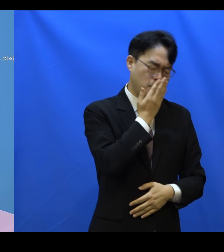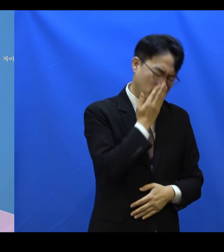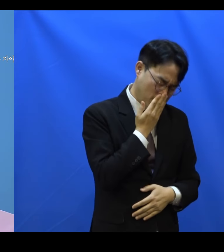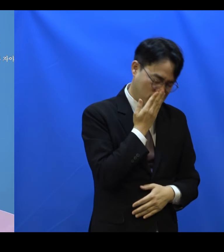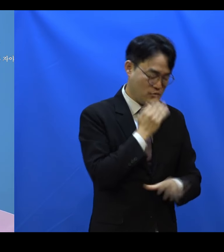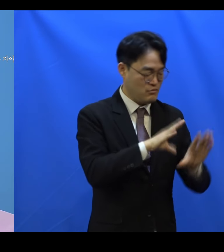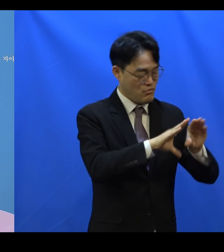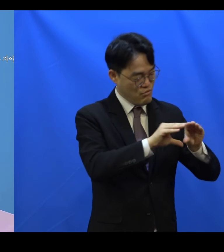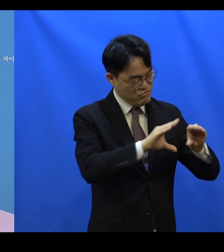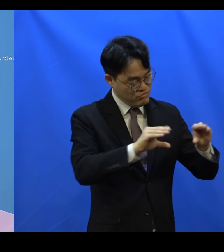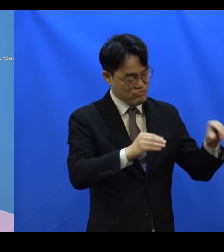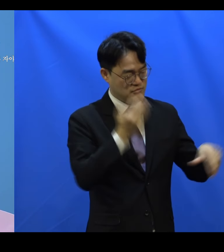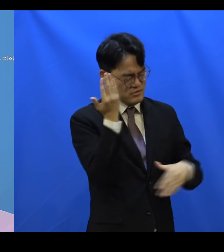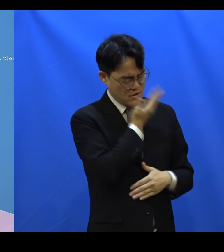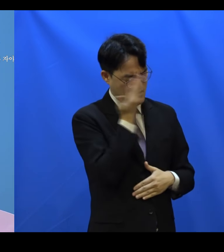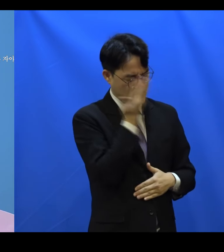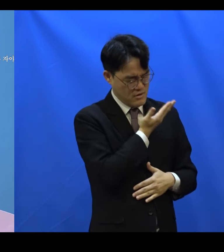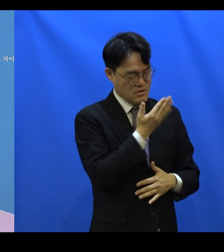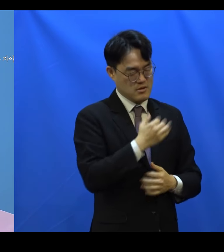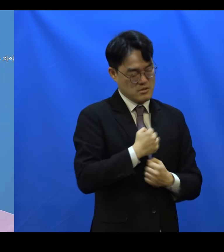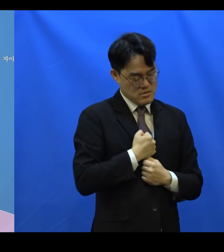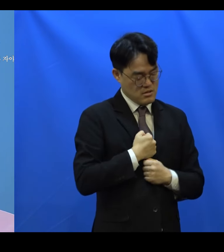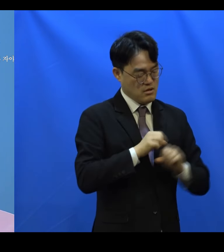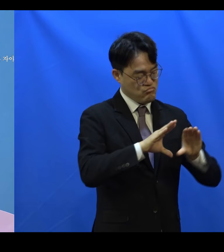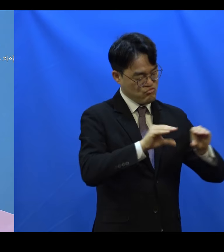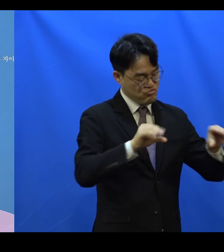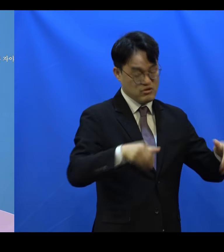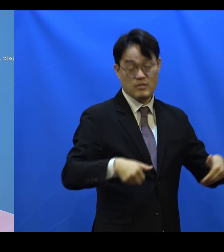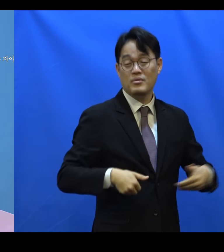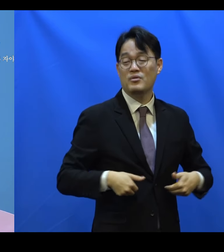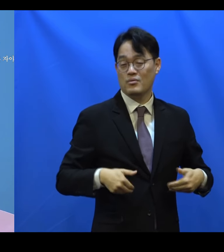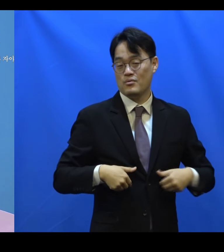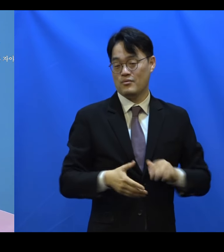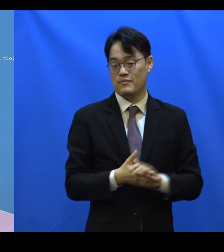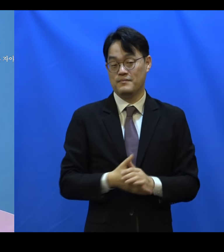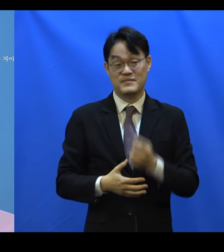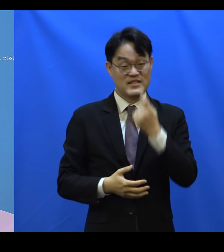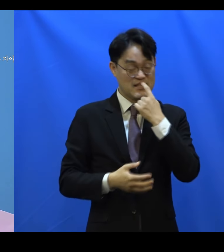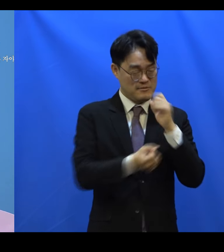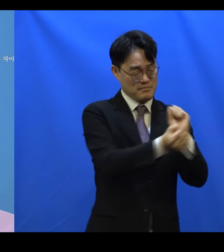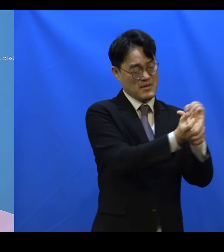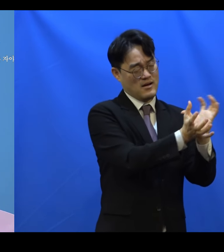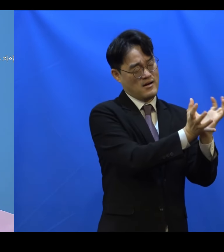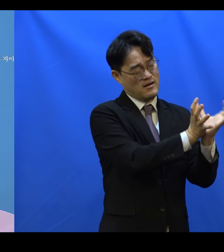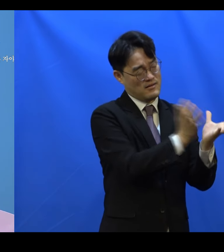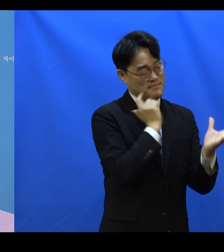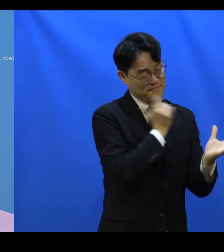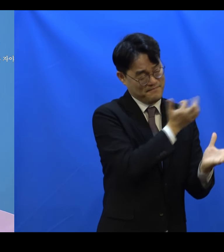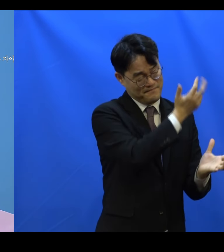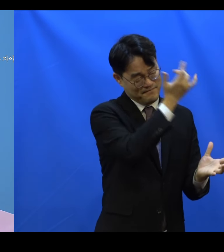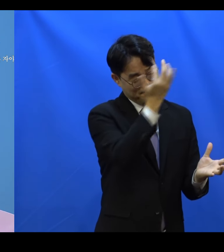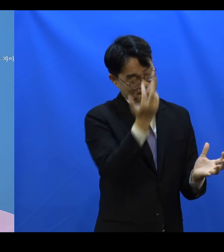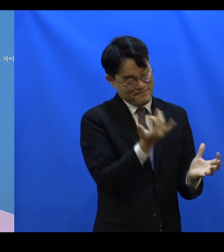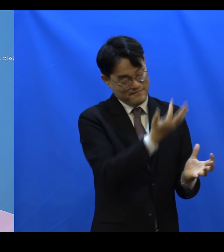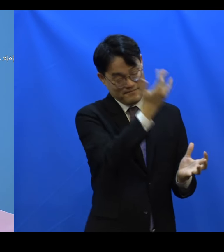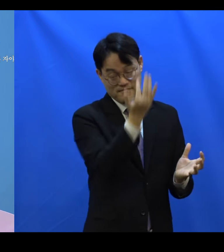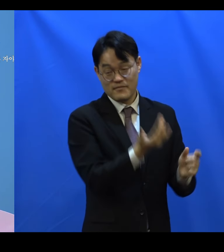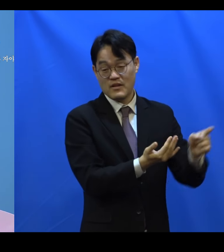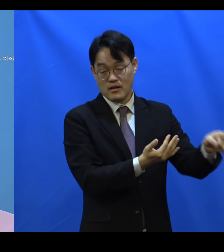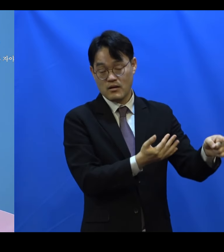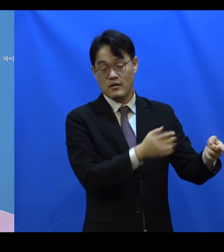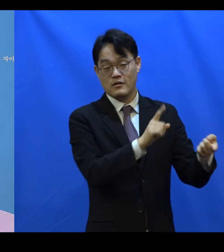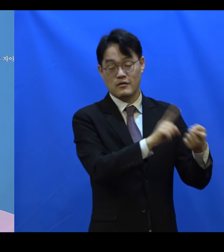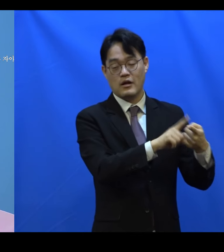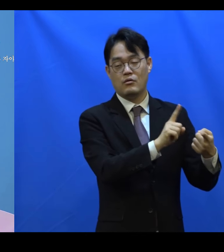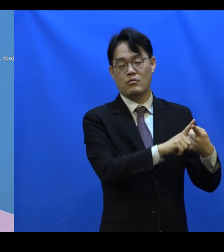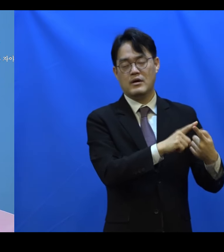부드러운 성품을 잃지 말아야 돼요. 그 백합화의 그 우아한 자태를 잃어버리지 않아야 돼요. 여러분, 백합화 진짜